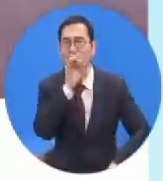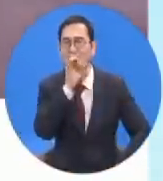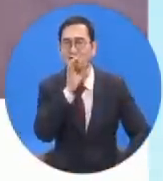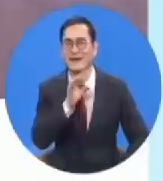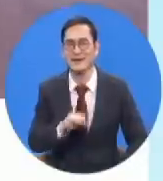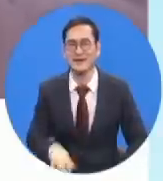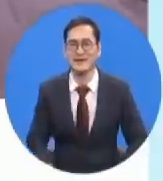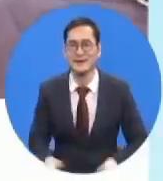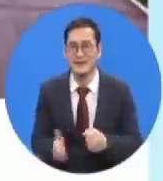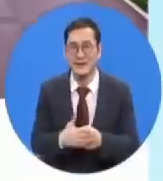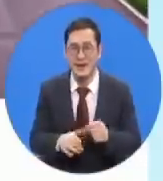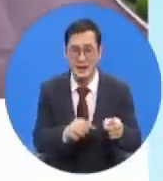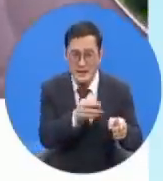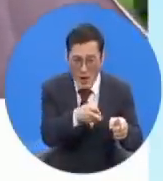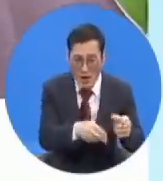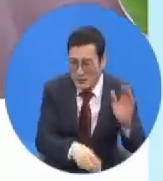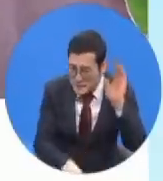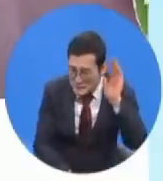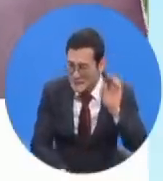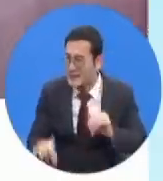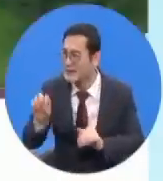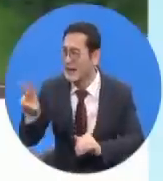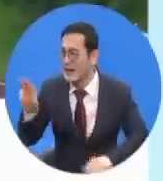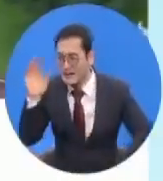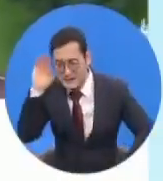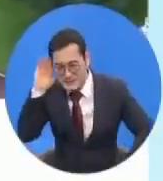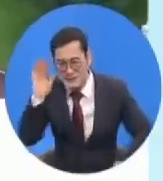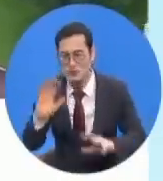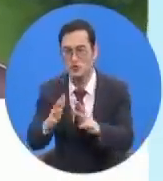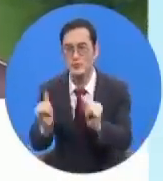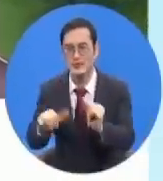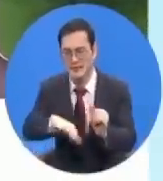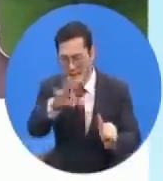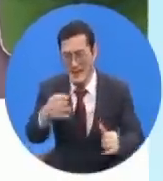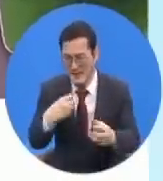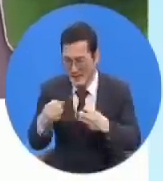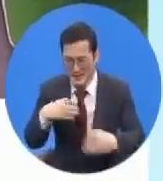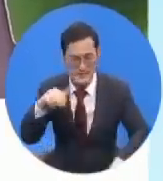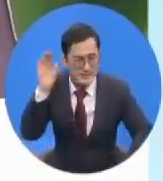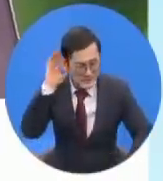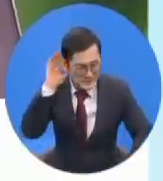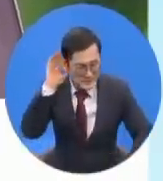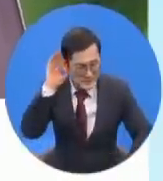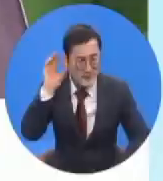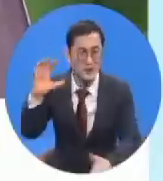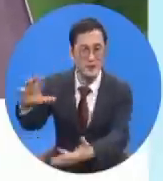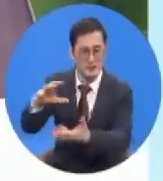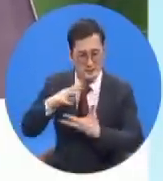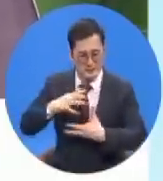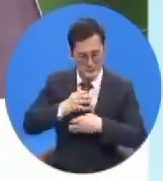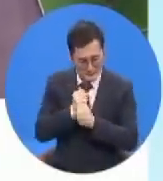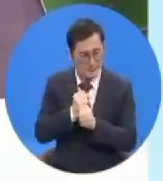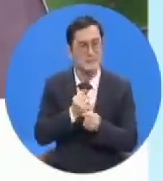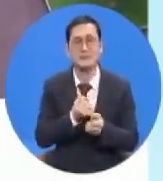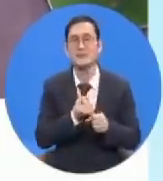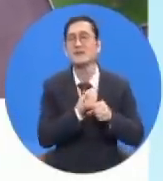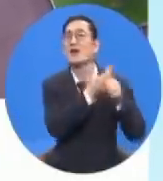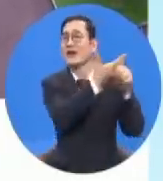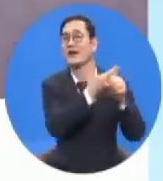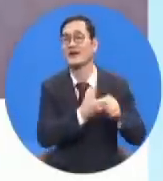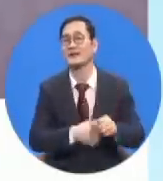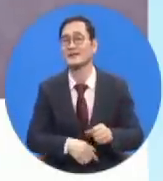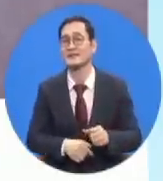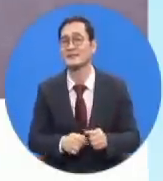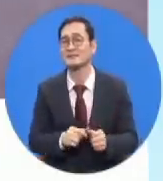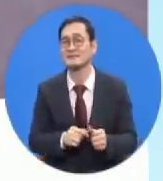의견도 좀 귀담아 듣겠다. 그리고 네. 국민의 의견도 좀 객관적인 입장에서 들어보겠다. 이런 이제 의지를 반영한 것이다. 이렇게 생각이 됩니다. 네.